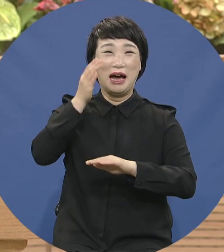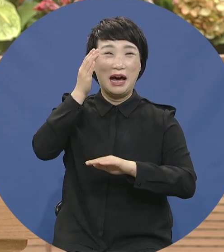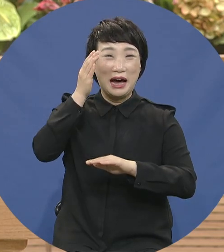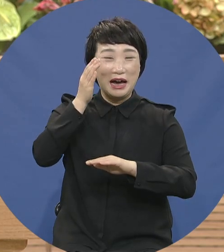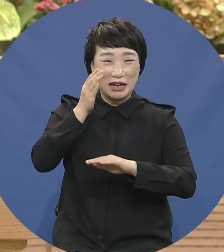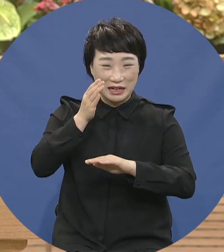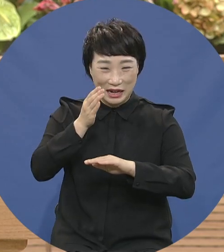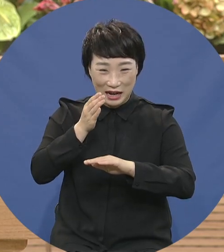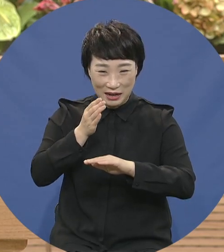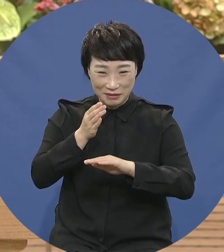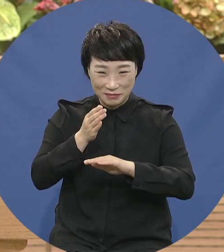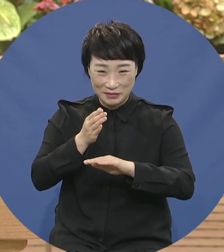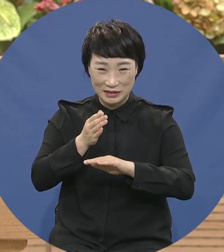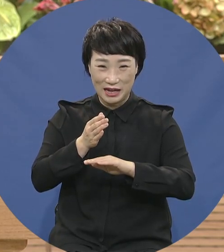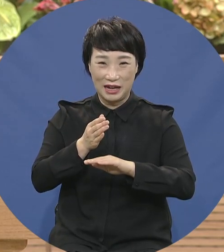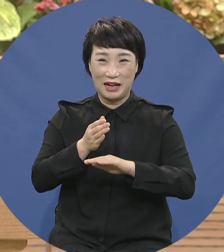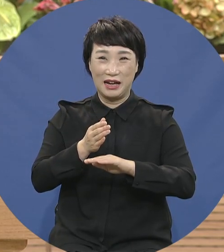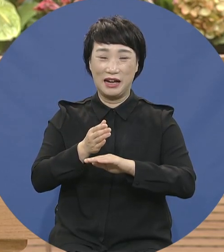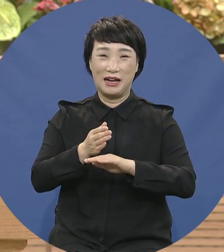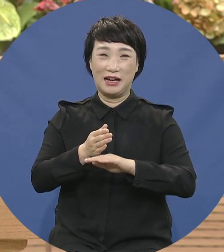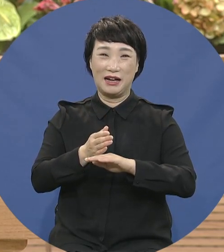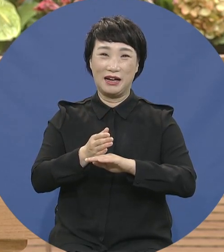감사합니다.